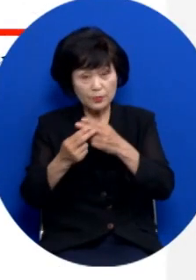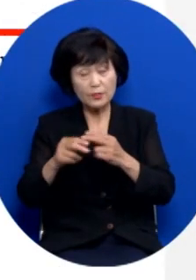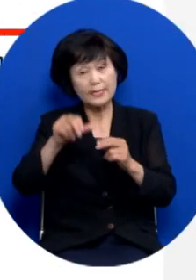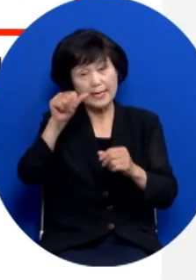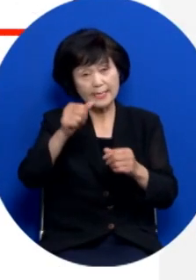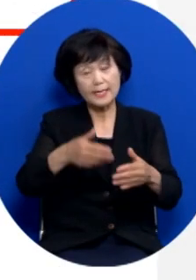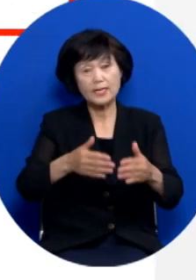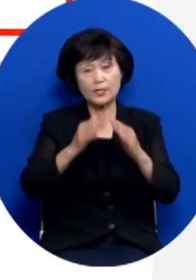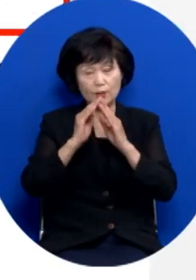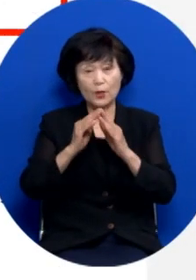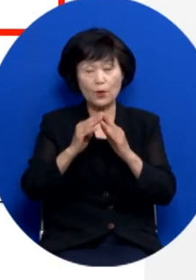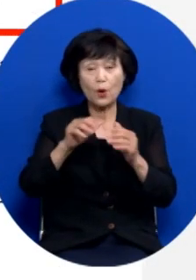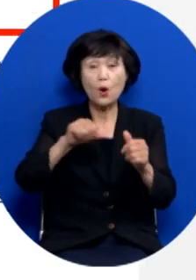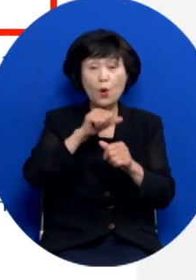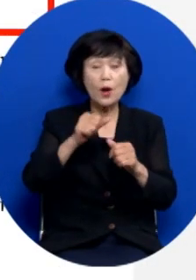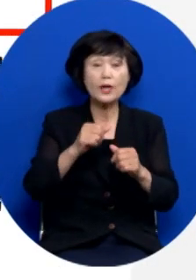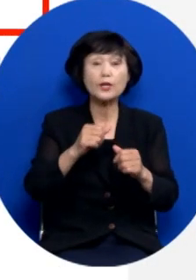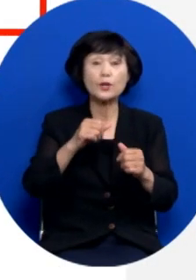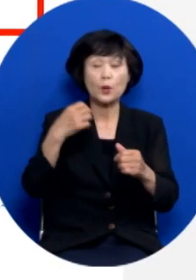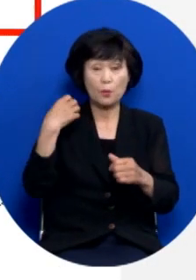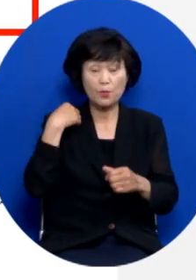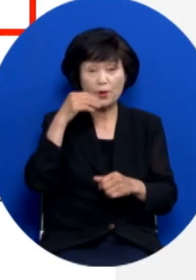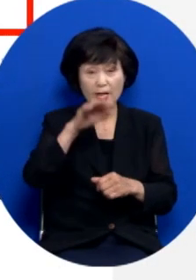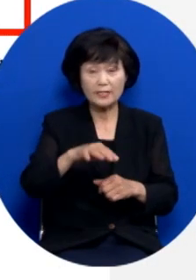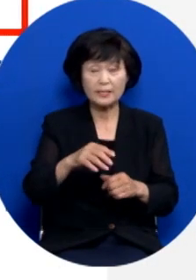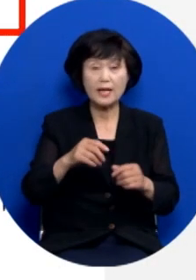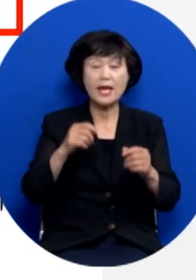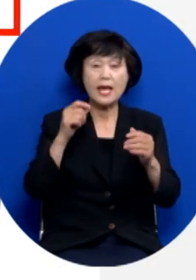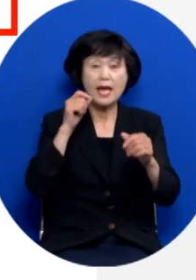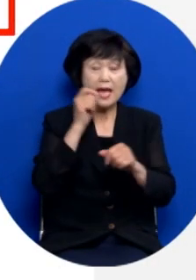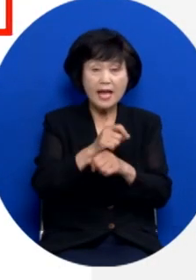구축하고 환경부는 수소버스 전환을 위한 행정적 지원을 하기로 했습니다.